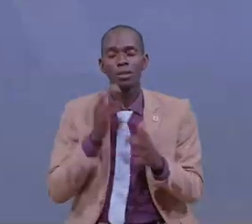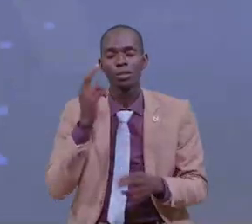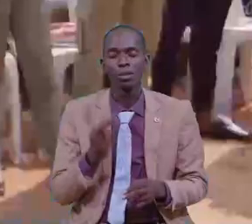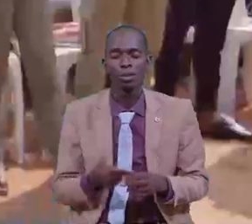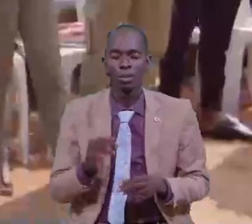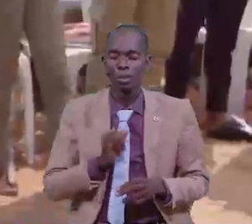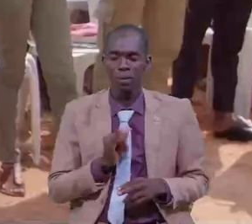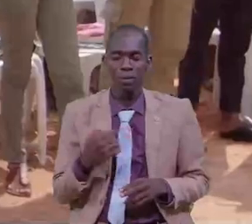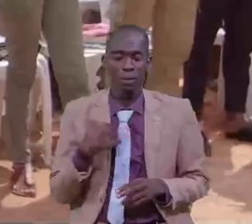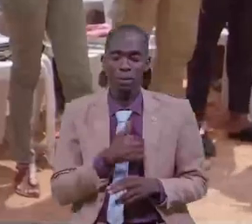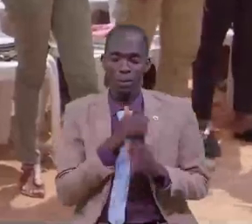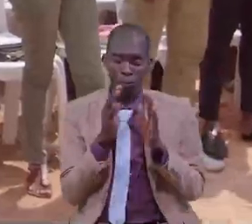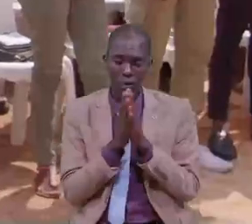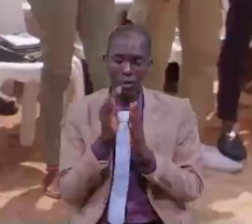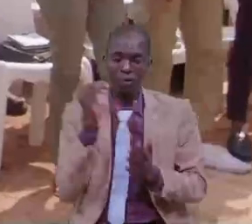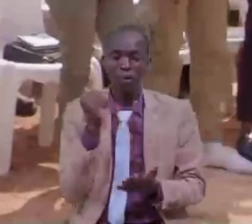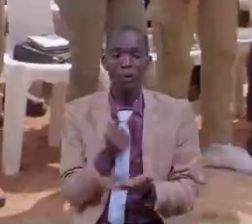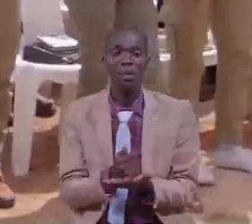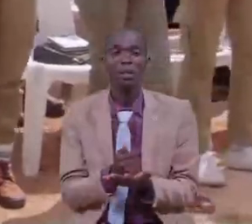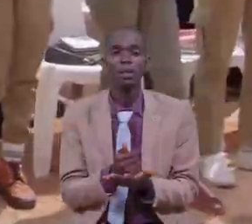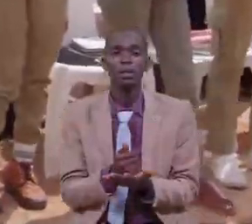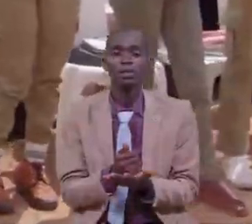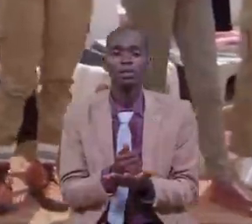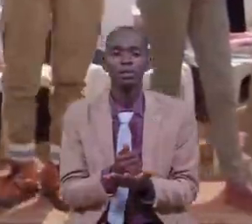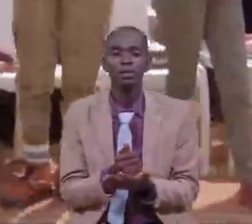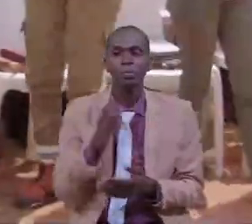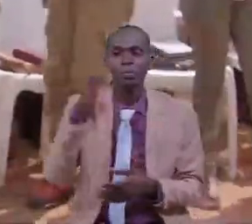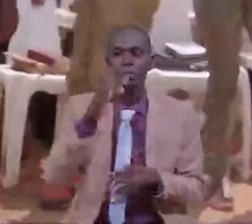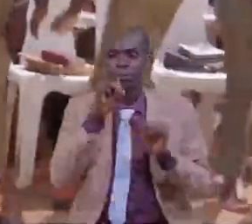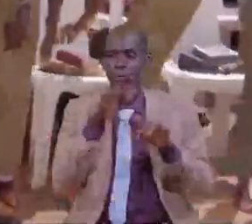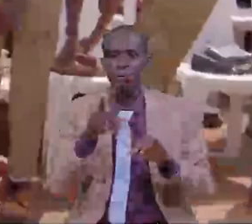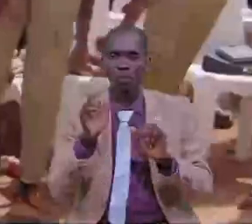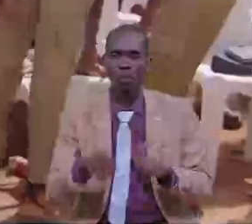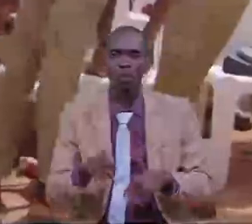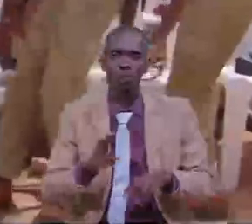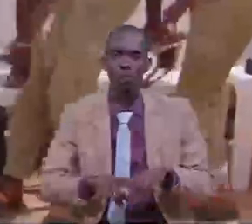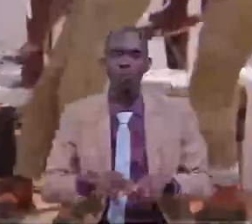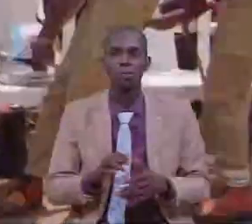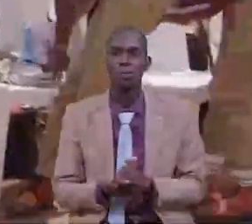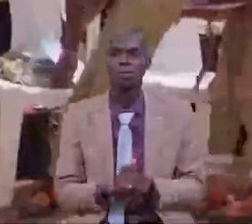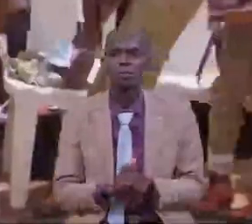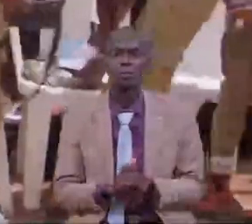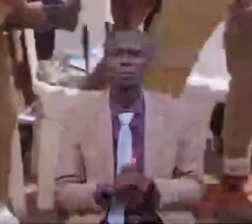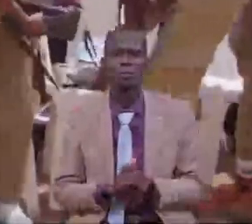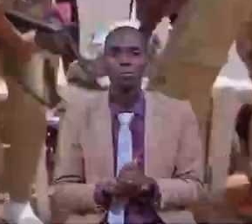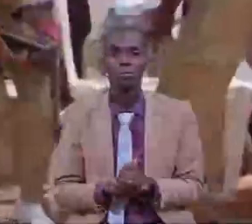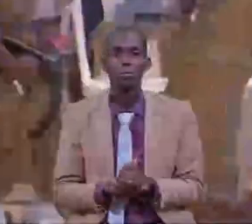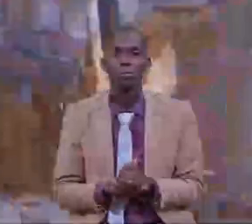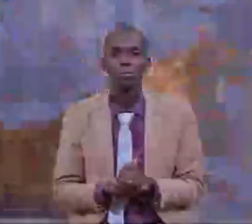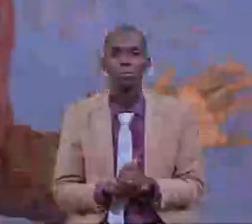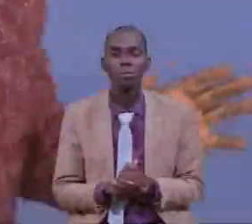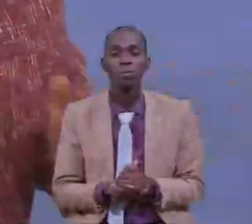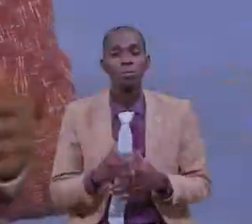Au nom de Jésus, nous prions. Que Dieu vous bénisse. Vous pouvez vous asseoir.